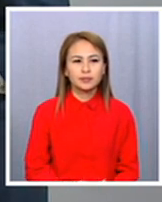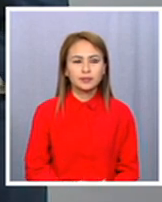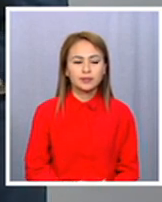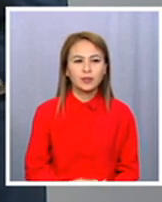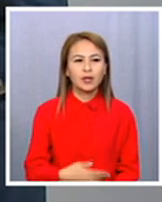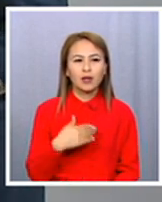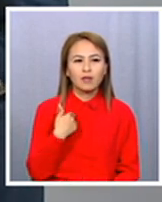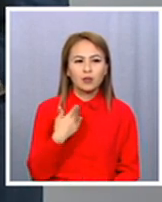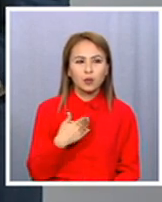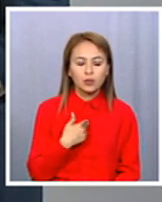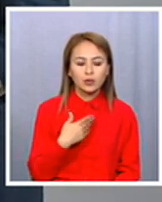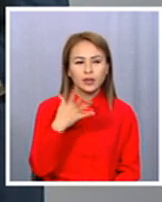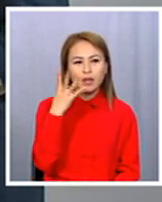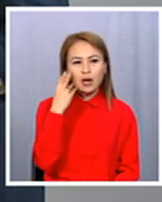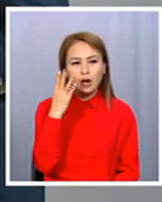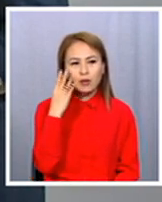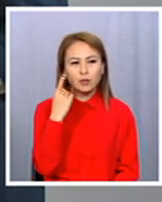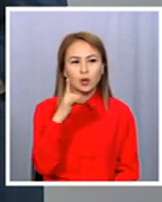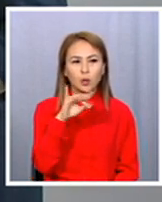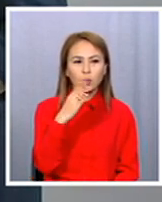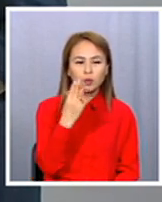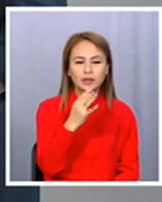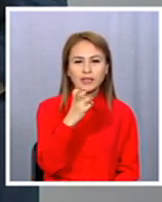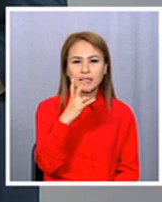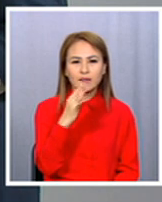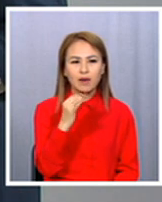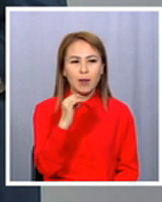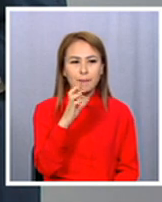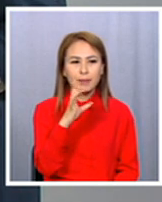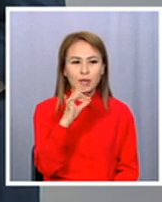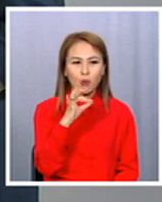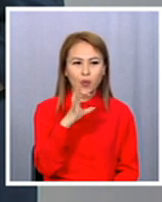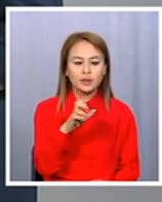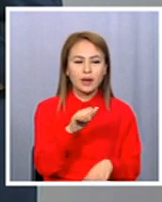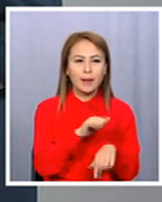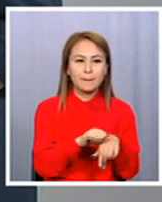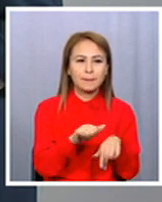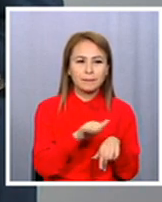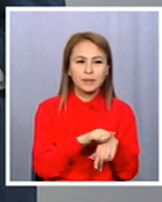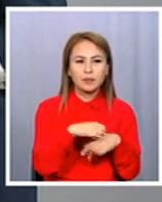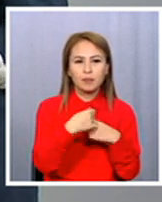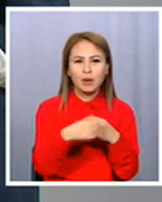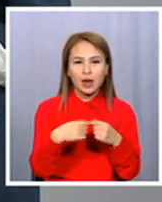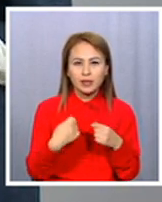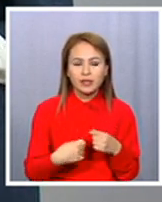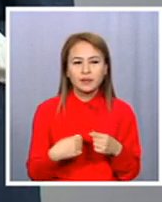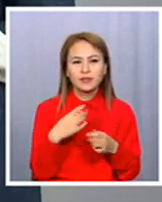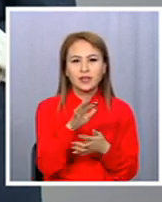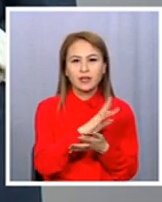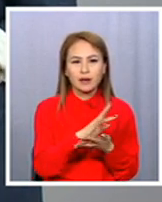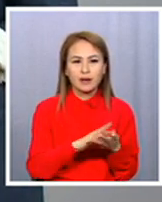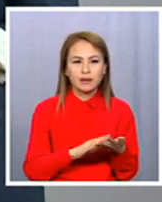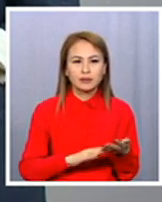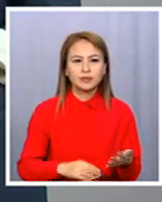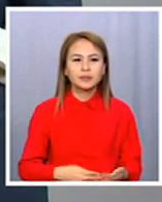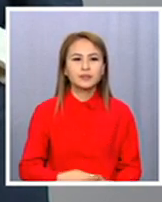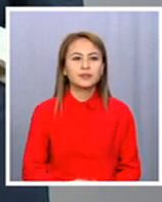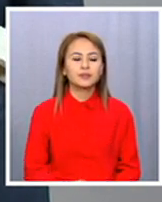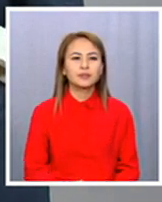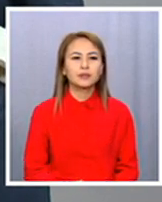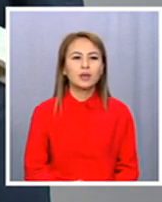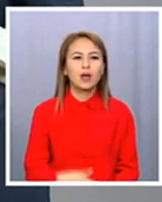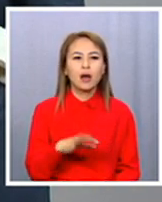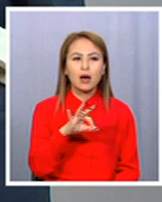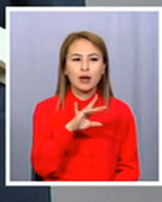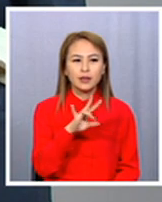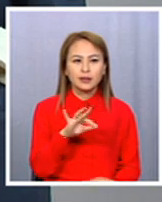Фрукты, яблоки, груши, сливы, абрикосы, апельсины, бананы, виноград. Они